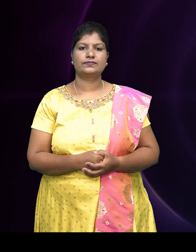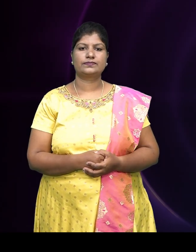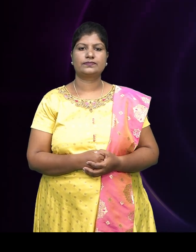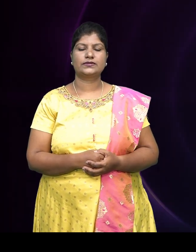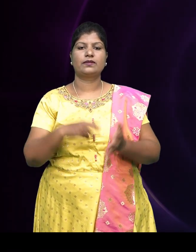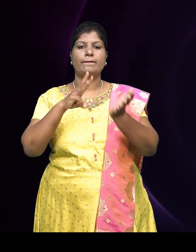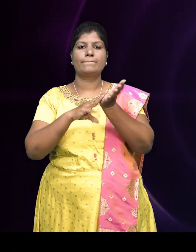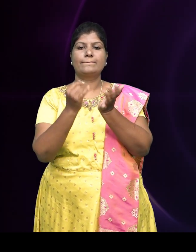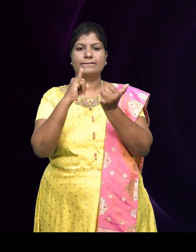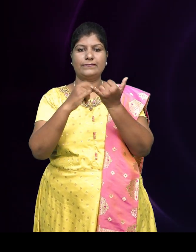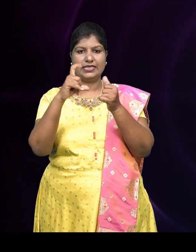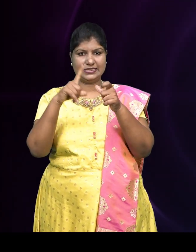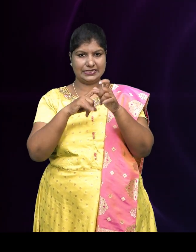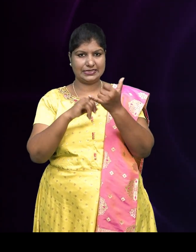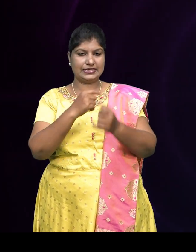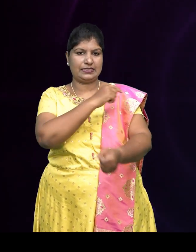स्नायू.